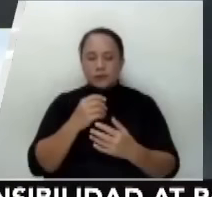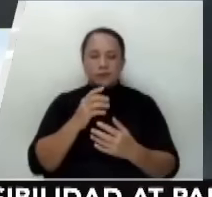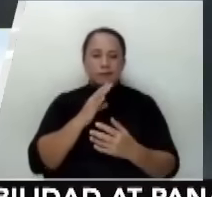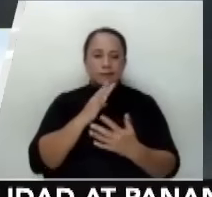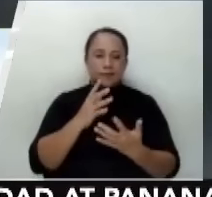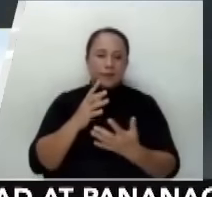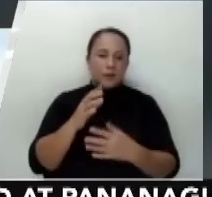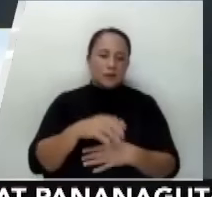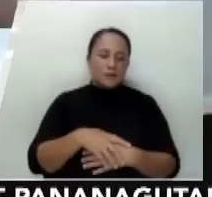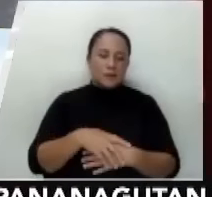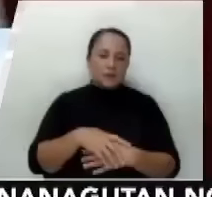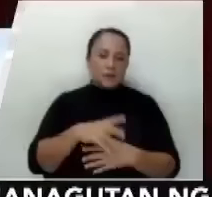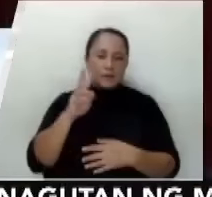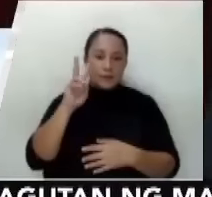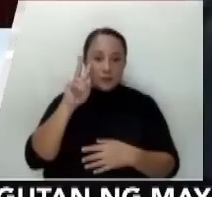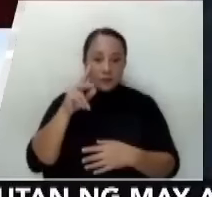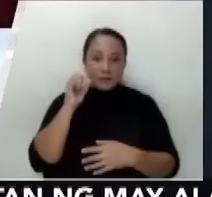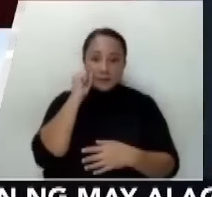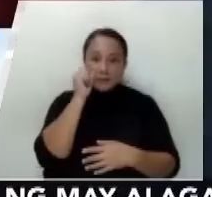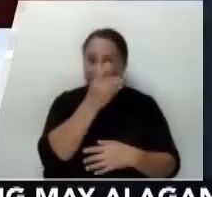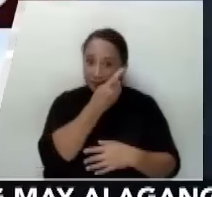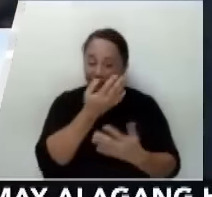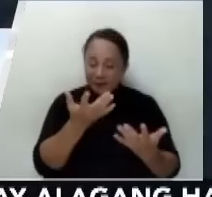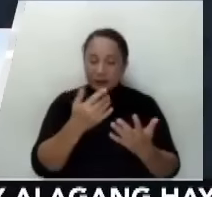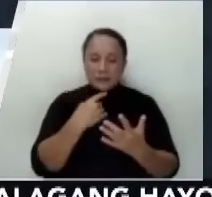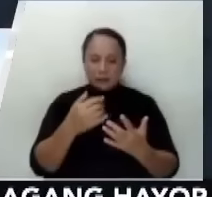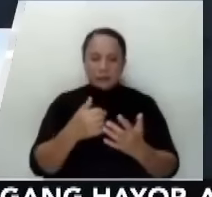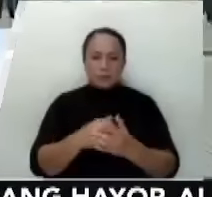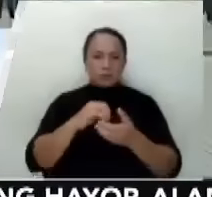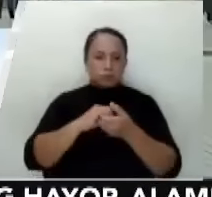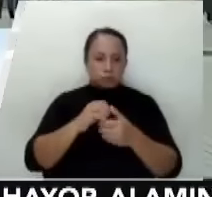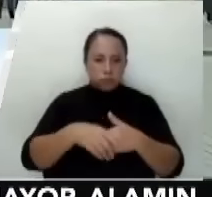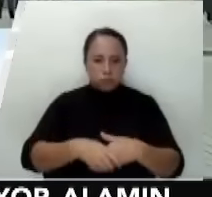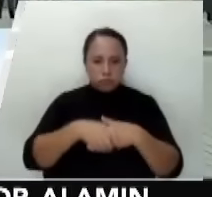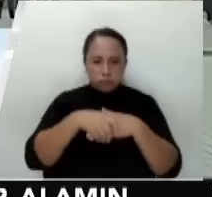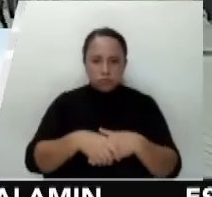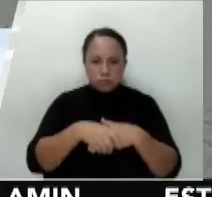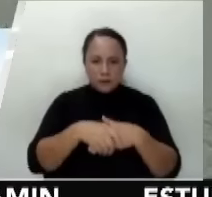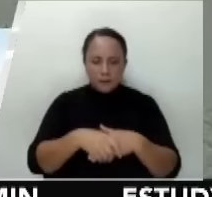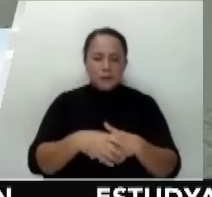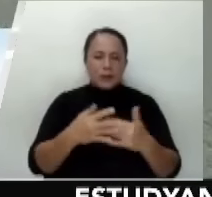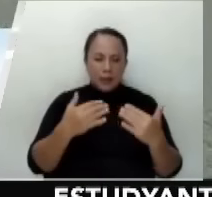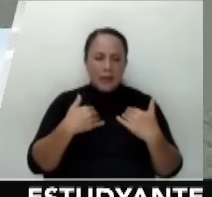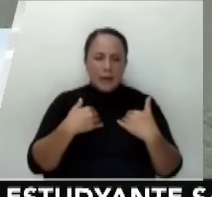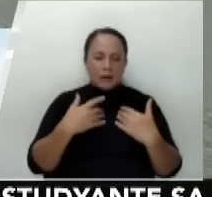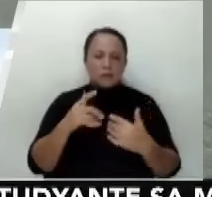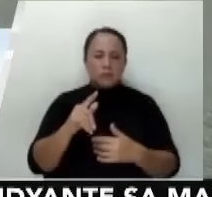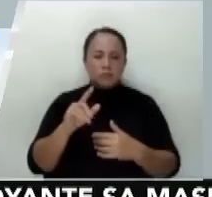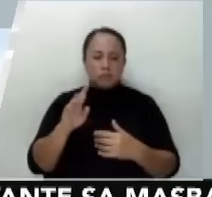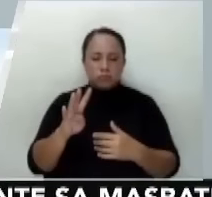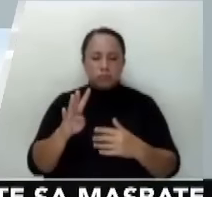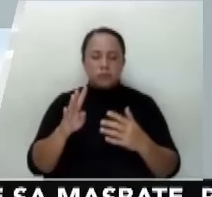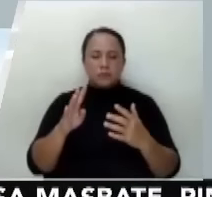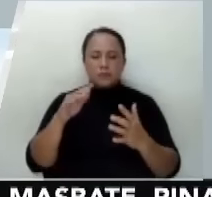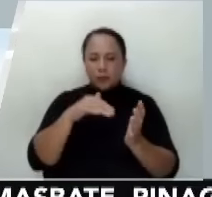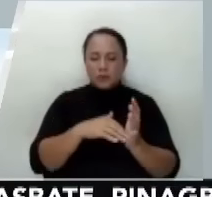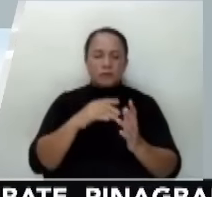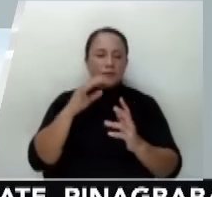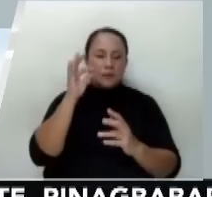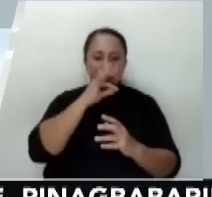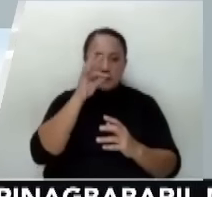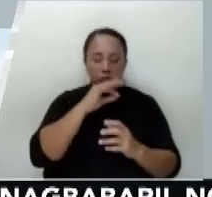Vice President Sara Duterte na nakitang nagkamayan sa isa't isa. May 35,000 Pilipino na nagtatrabaho, nag-aaral